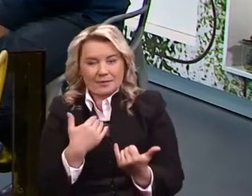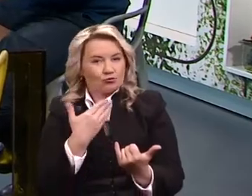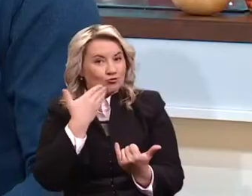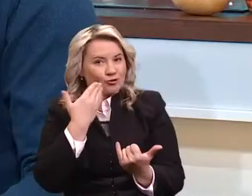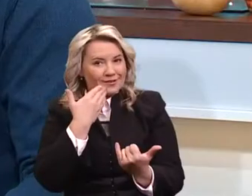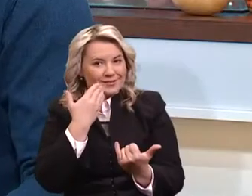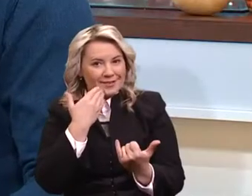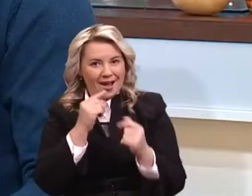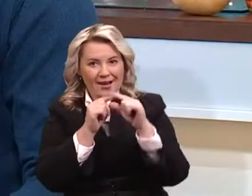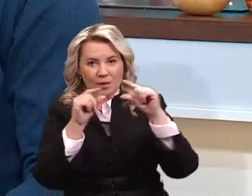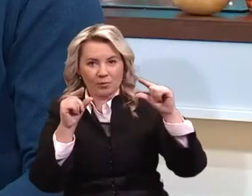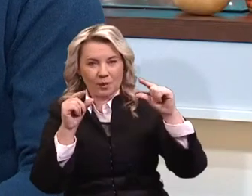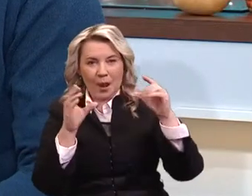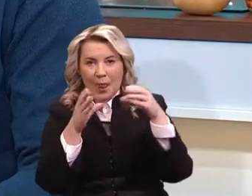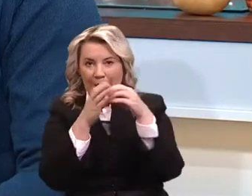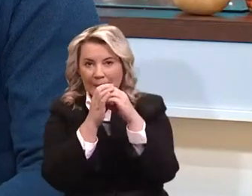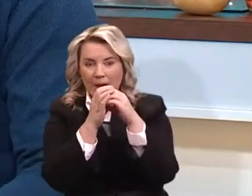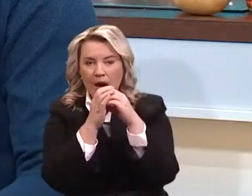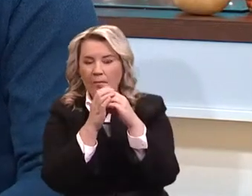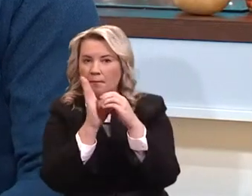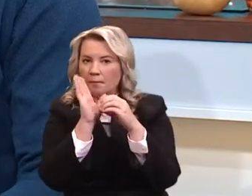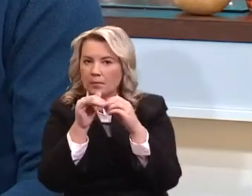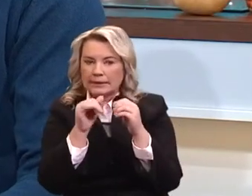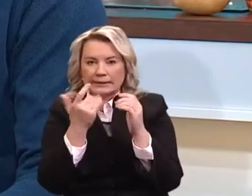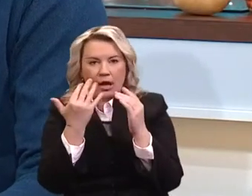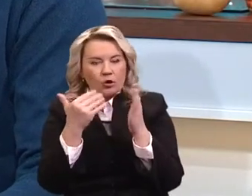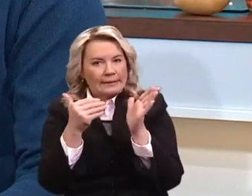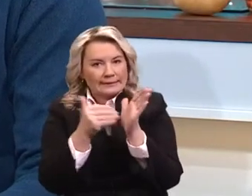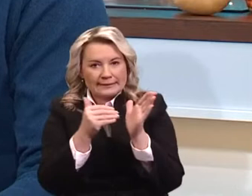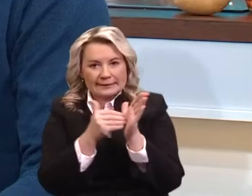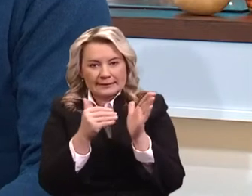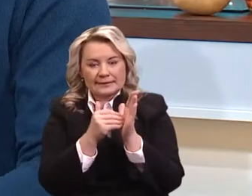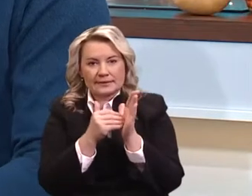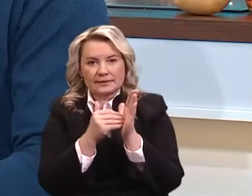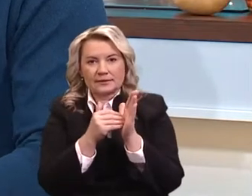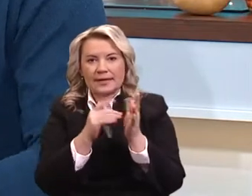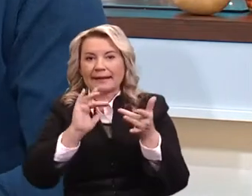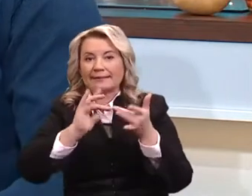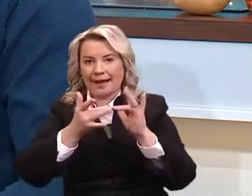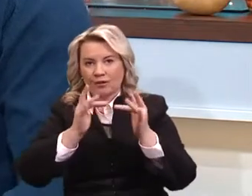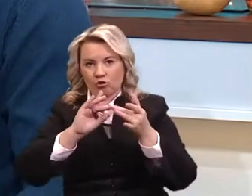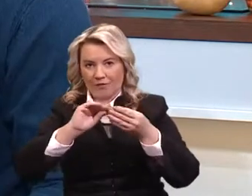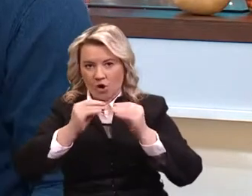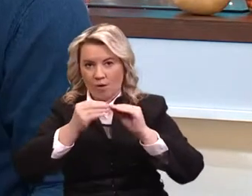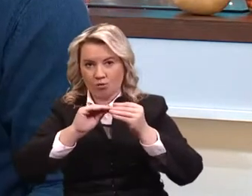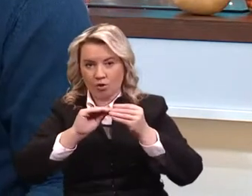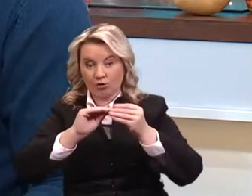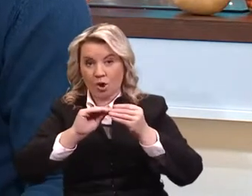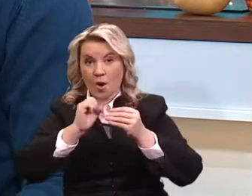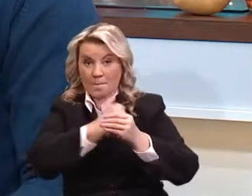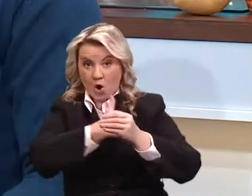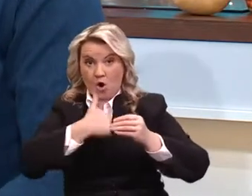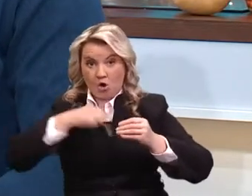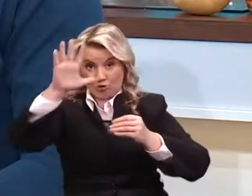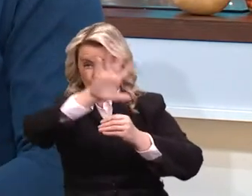neskutečné množství e-shopů. My máme prostě desítky tisíc e-shopů v porovnání třeba s Polskem. Máme skoro až 4x toho, co je vůbec tam na jejich